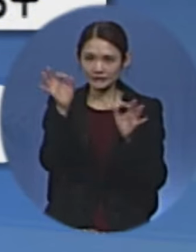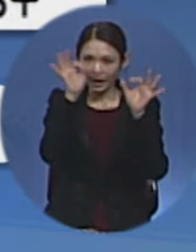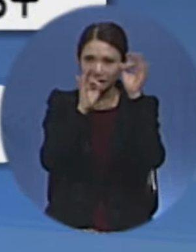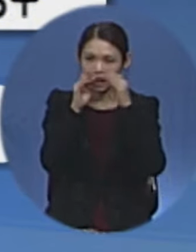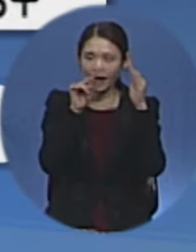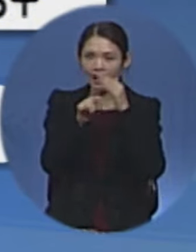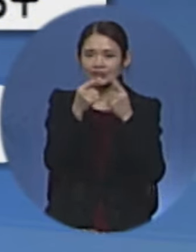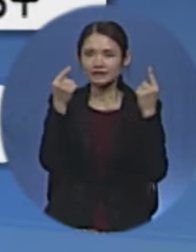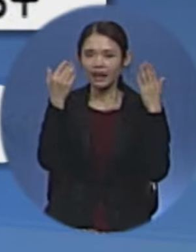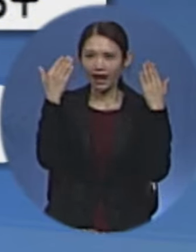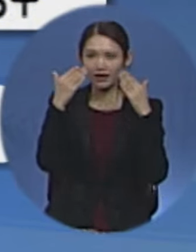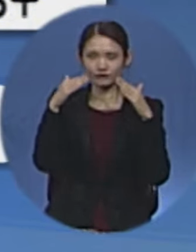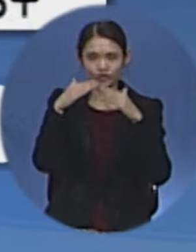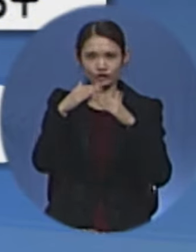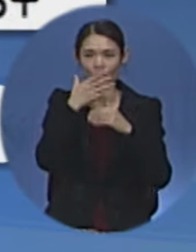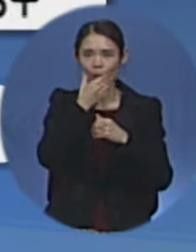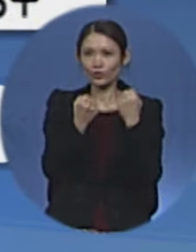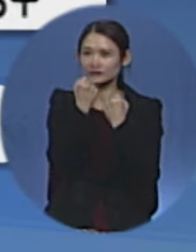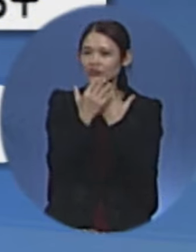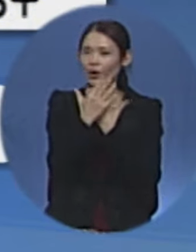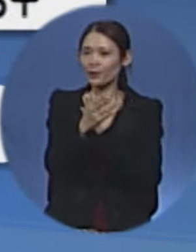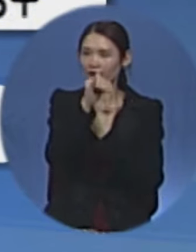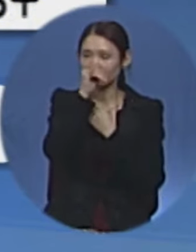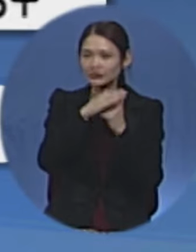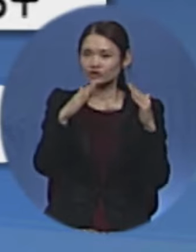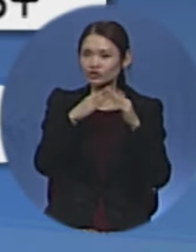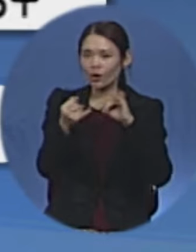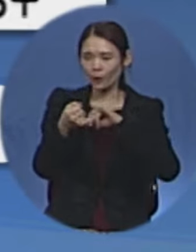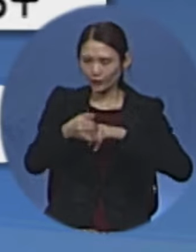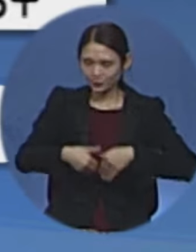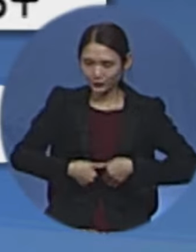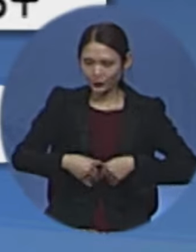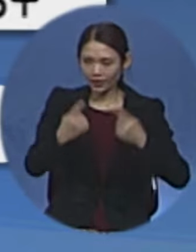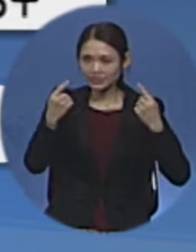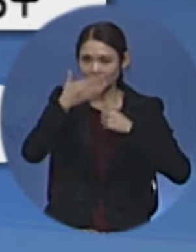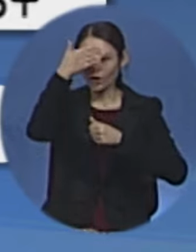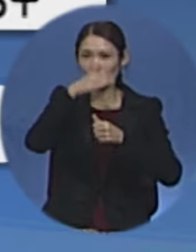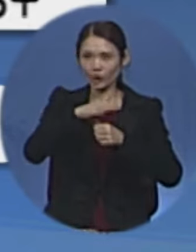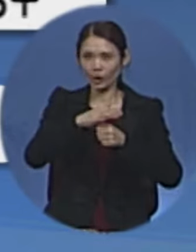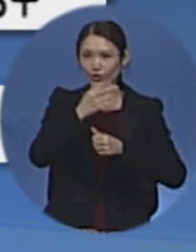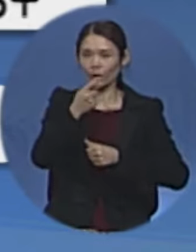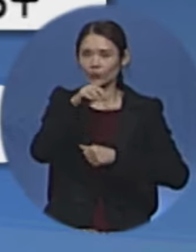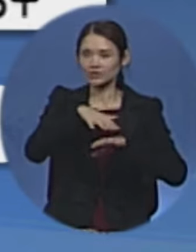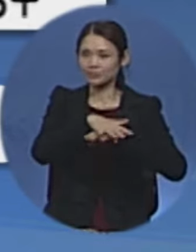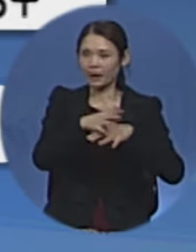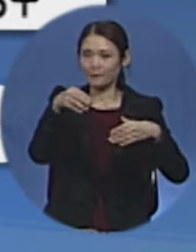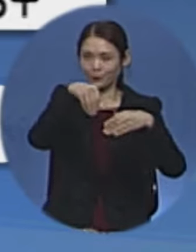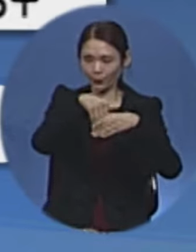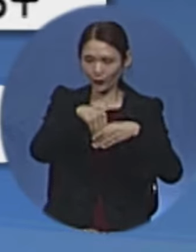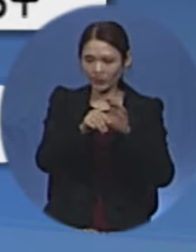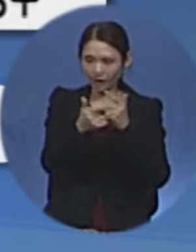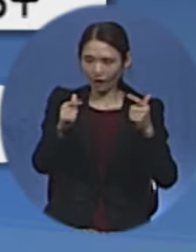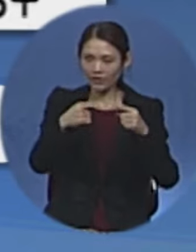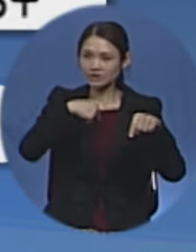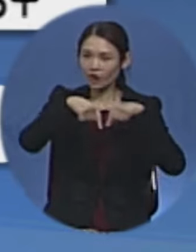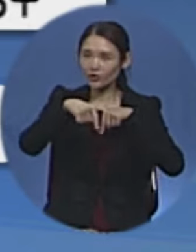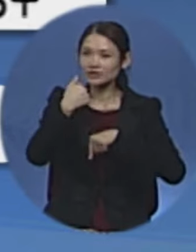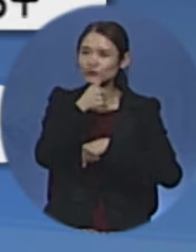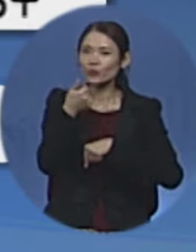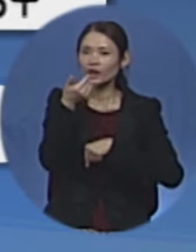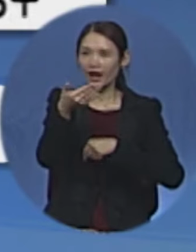주거복지 설명회를 열었습니다. 이는 주거지원이 필요한 청년들에게 주거복지 로드맵에 포함된 다양한 주거지원 정책을 소개하기